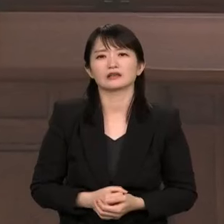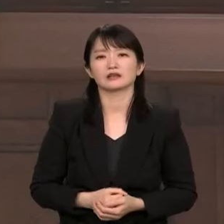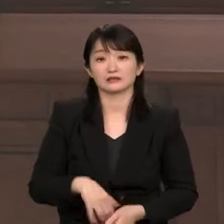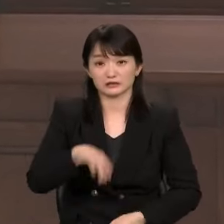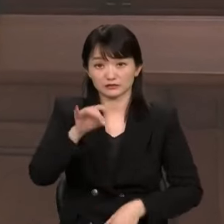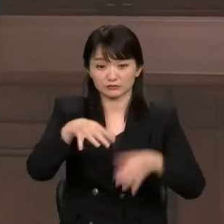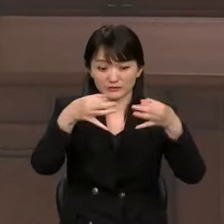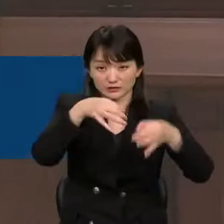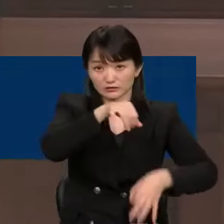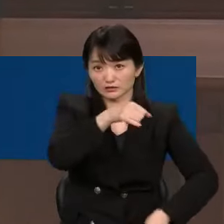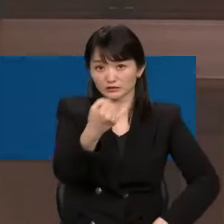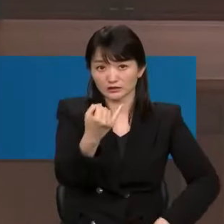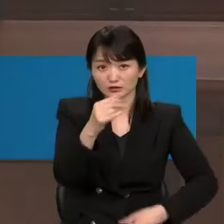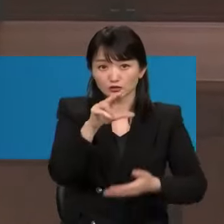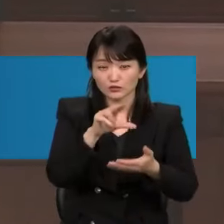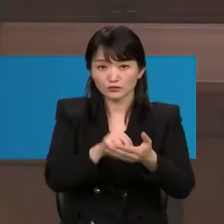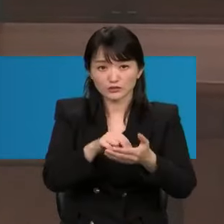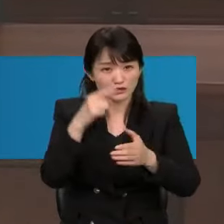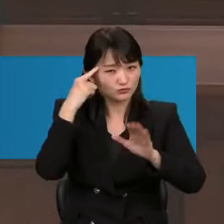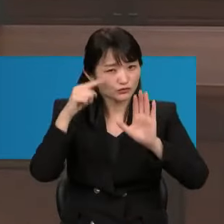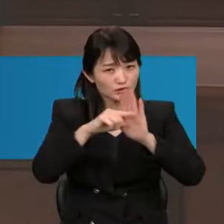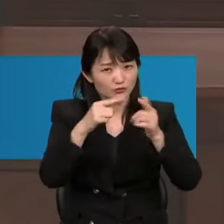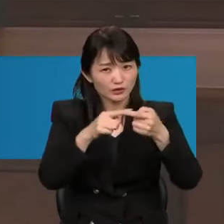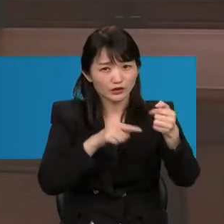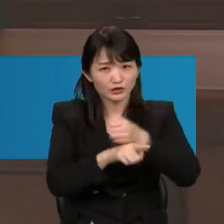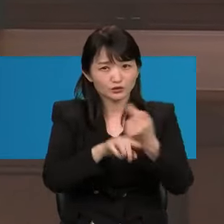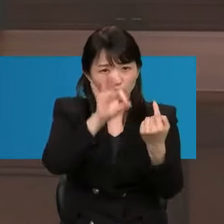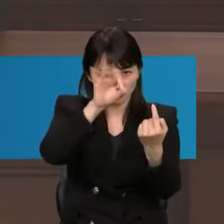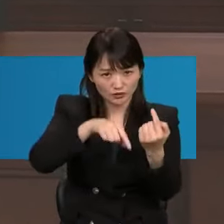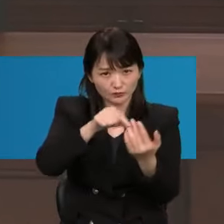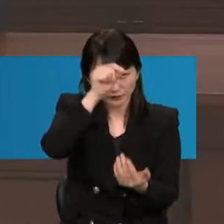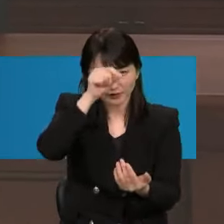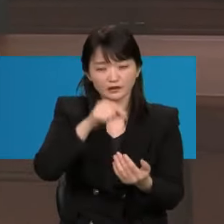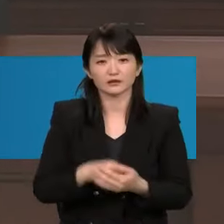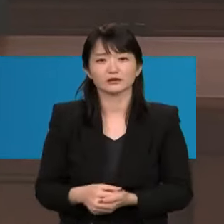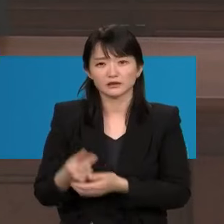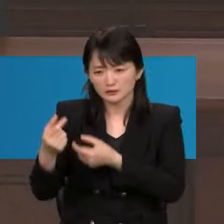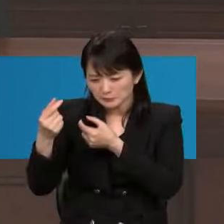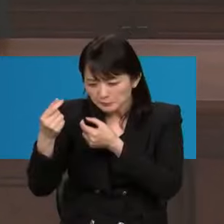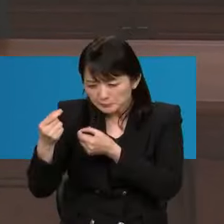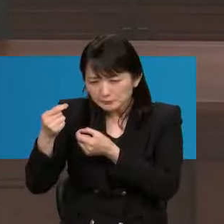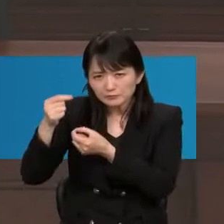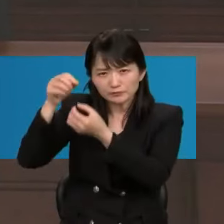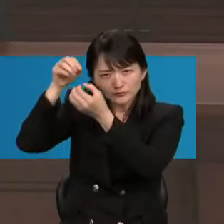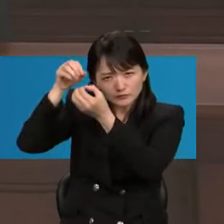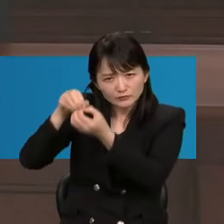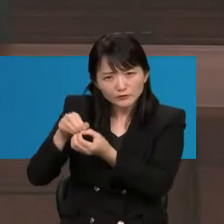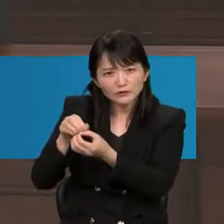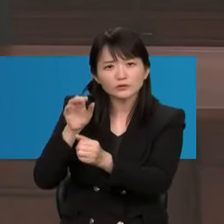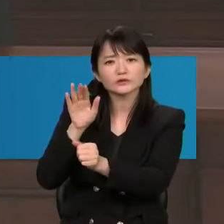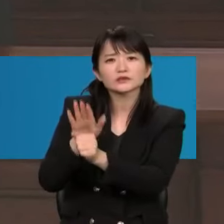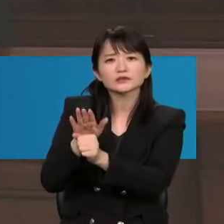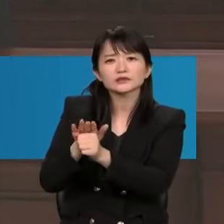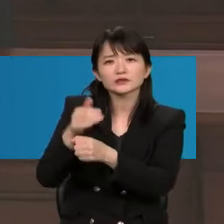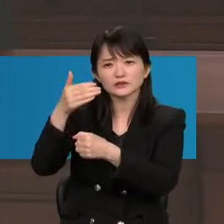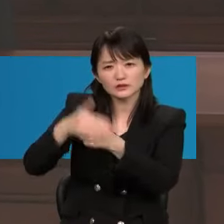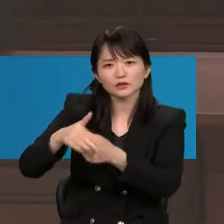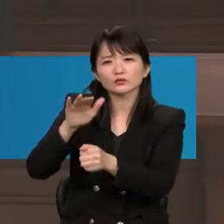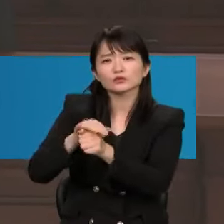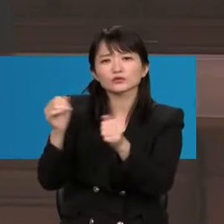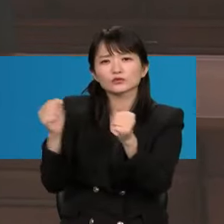처음으로 김건희 여사 문제가 부정평가 이후 1위로 꼽혔습니다. 보수의 전통적인 지지 기반인 대구,